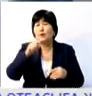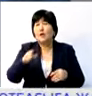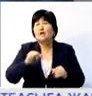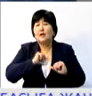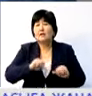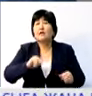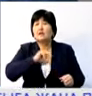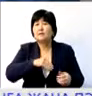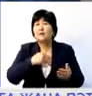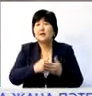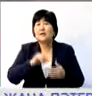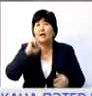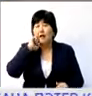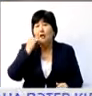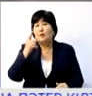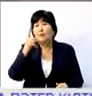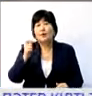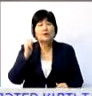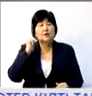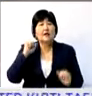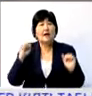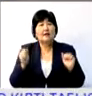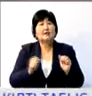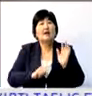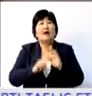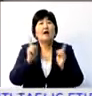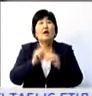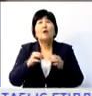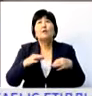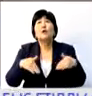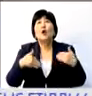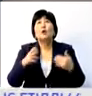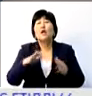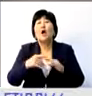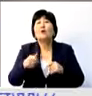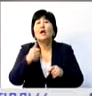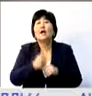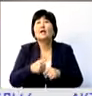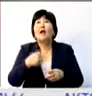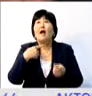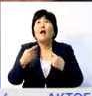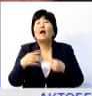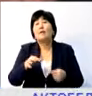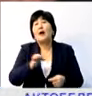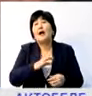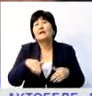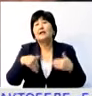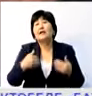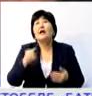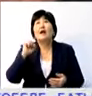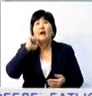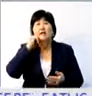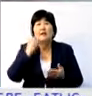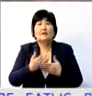тынбай тер төккен жандардың бірі. Биыл 100-ші қысты қарсы алып отыр. Мерекемен құттықтай келген аудан әкімімен әңгімелесіп, ақ тілегін жаудырған кейуана